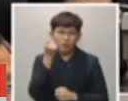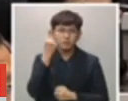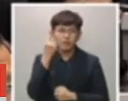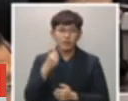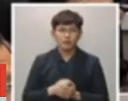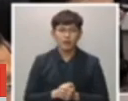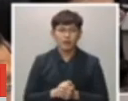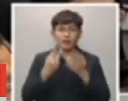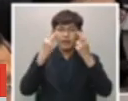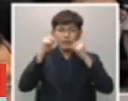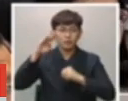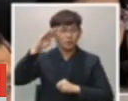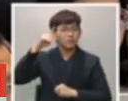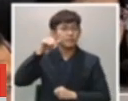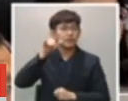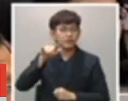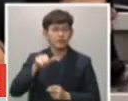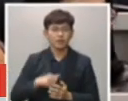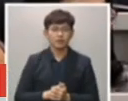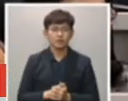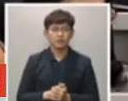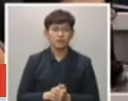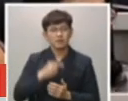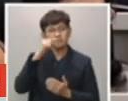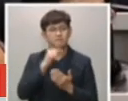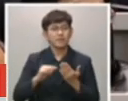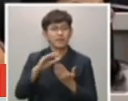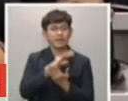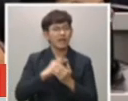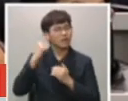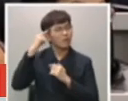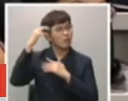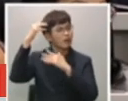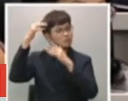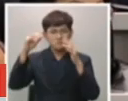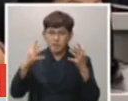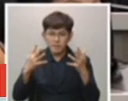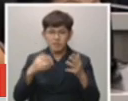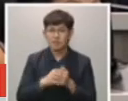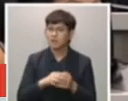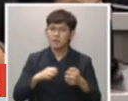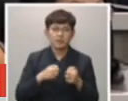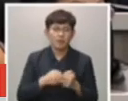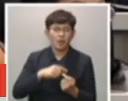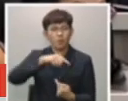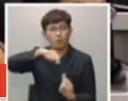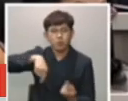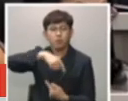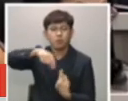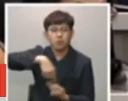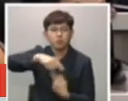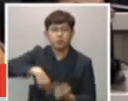านนายกรัฐมนตรีนั้นประเทศไทยจะไม่มีความหวังที่จะออกจากวังวนครั้งนี้ได้เลยครับ